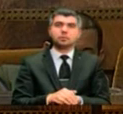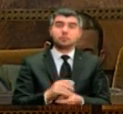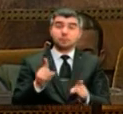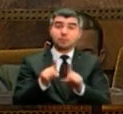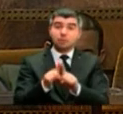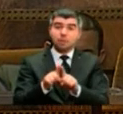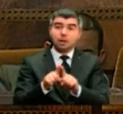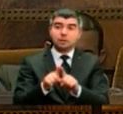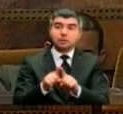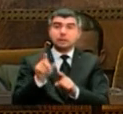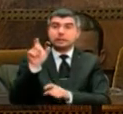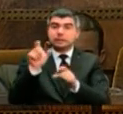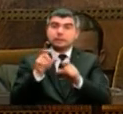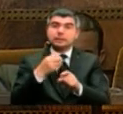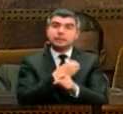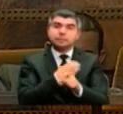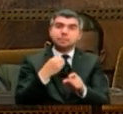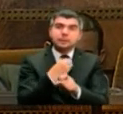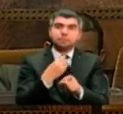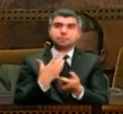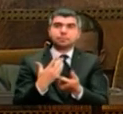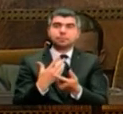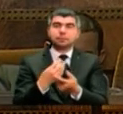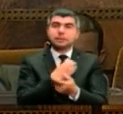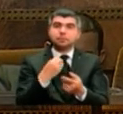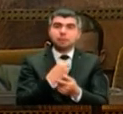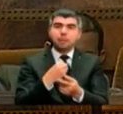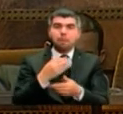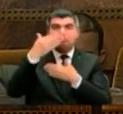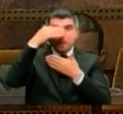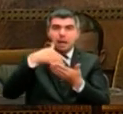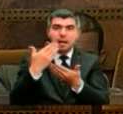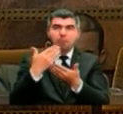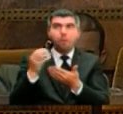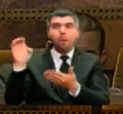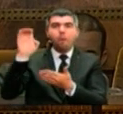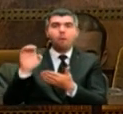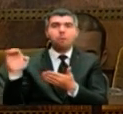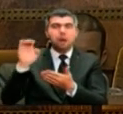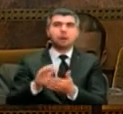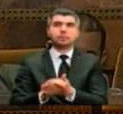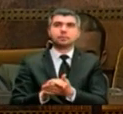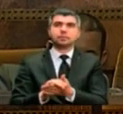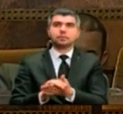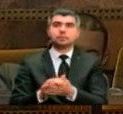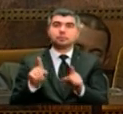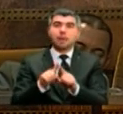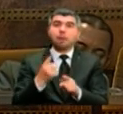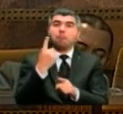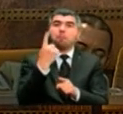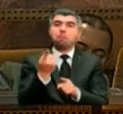القافلة دارت بمشاركة أطباء مغاربة وأجانب، ودارت بالمقابل 100